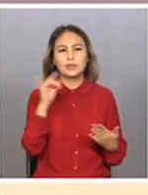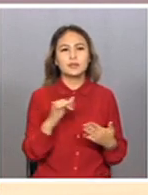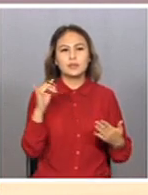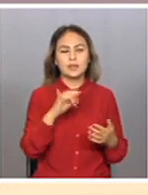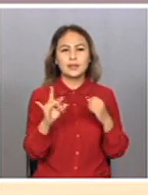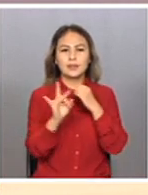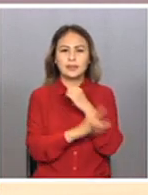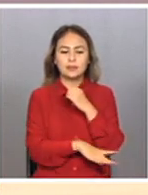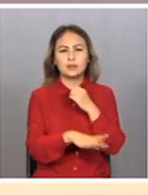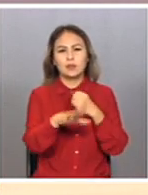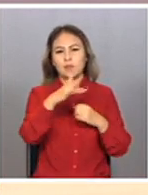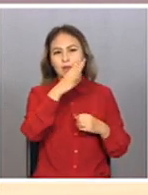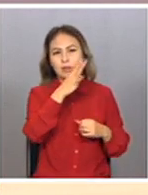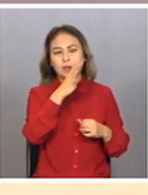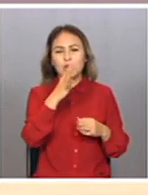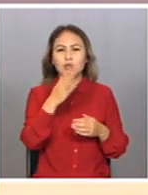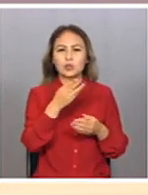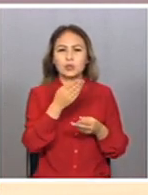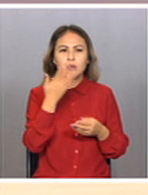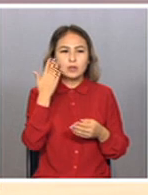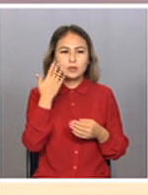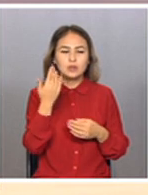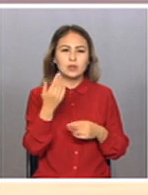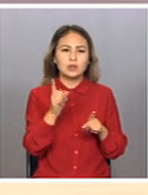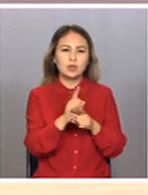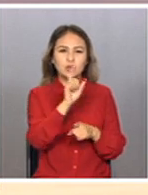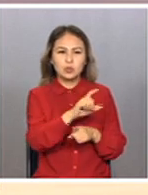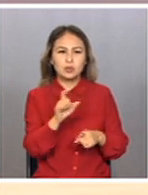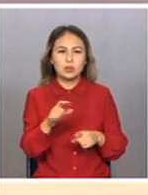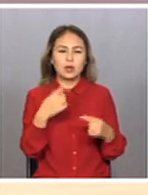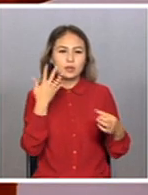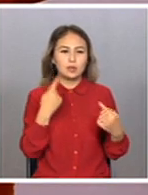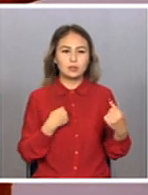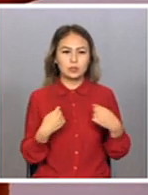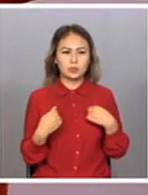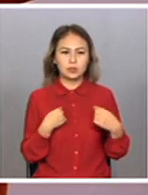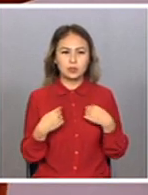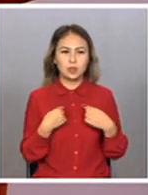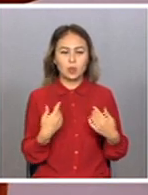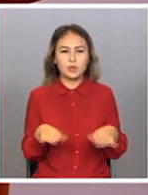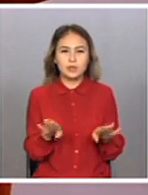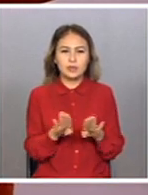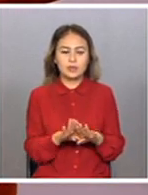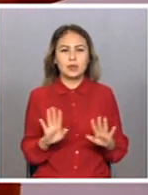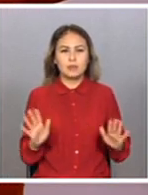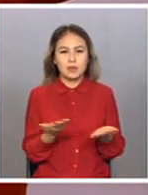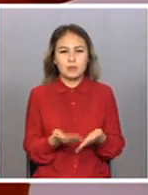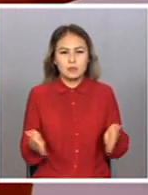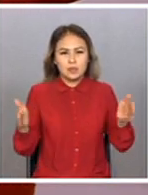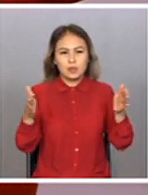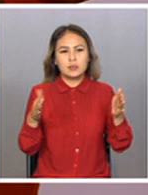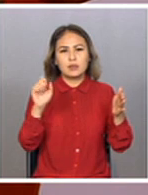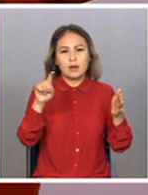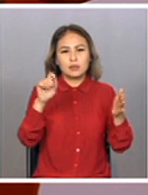кедей кепшіктер жоқшылықтан, жұттан әптен қиналған шақта осындай бір қазан алтын тауып